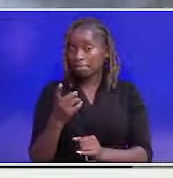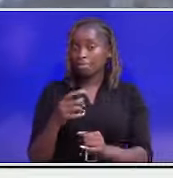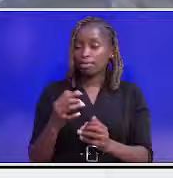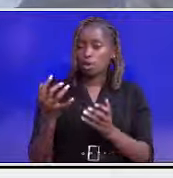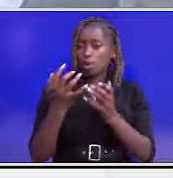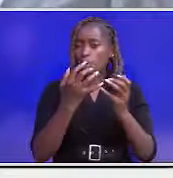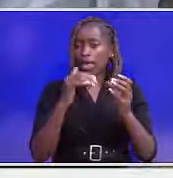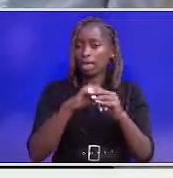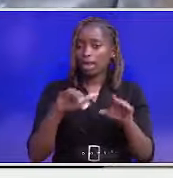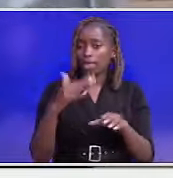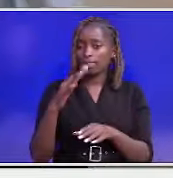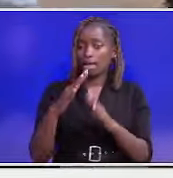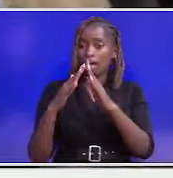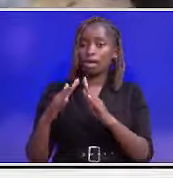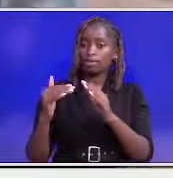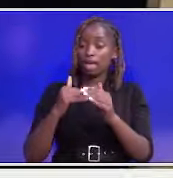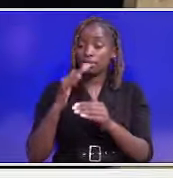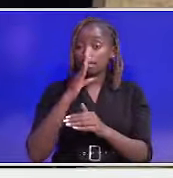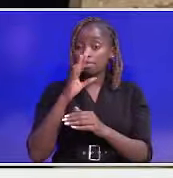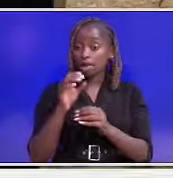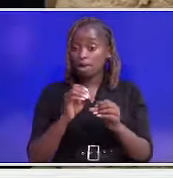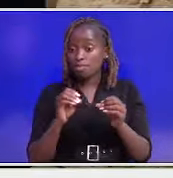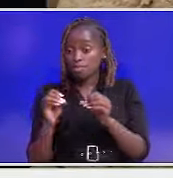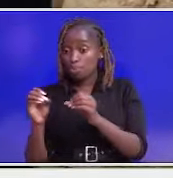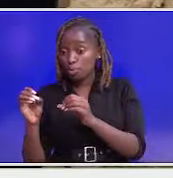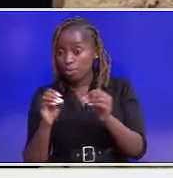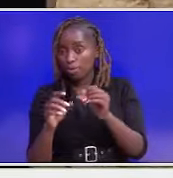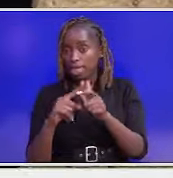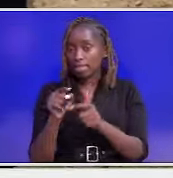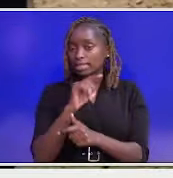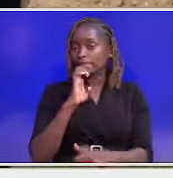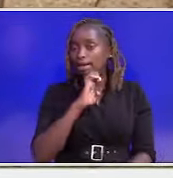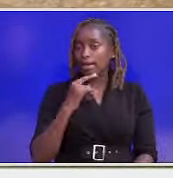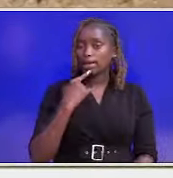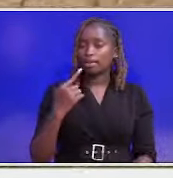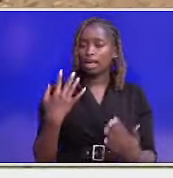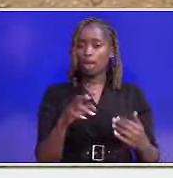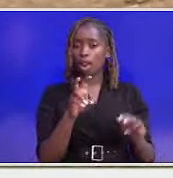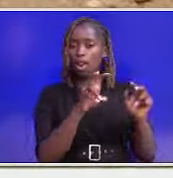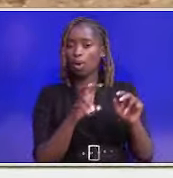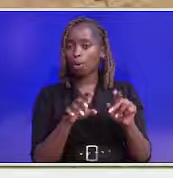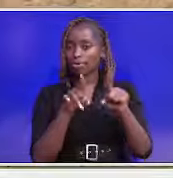kwa nyumba kinyume nyume baada ya kuzungushwa. Wazee wanasema kwa ina maana kwamba sasa amevua